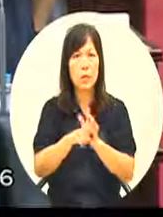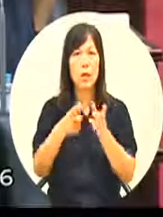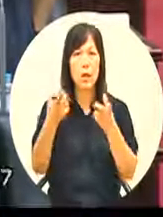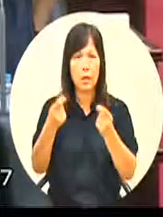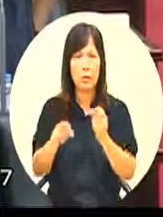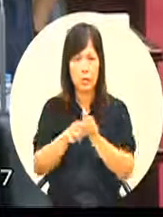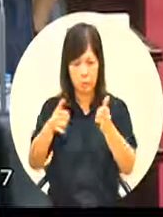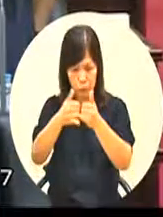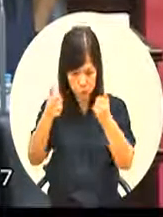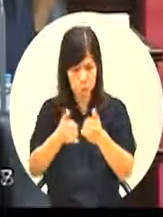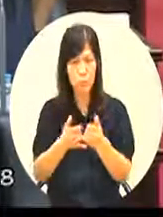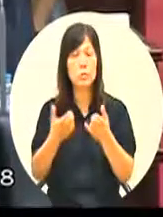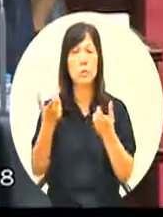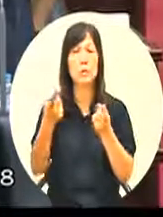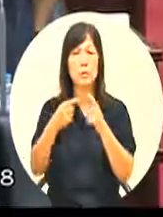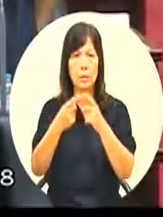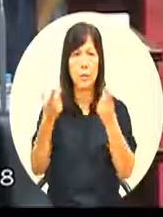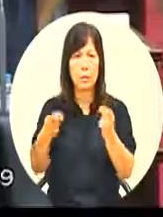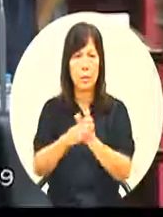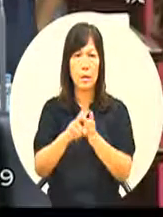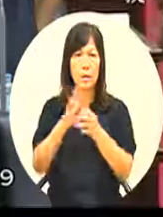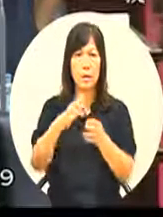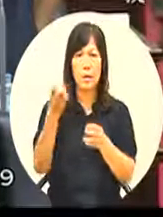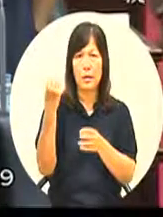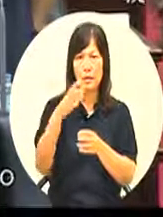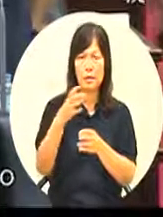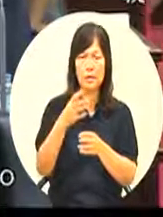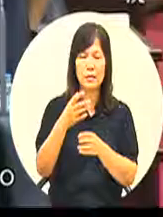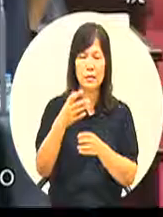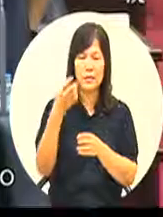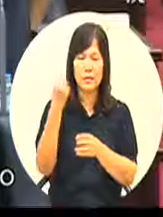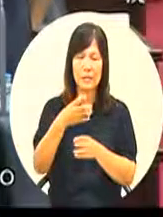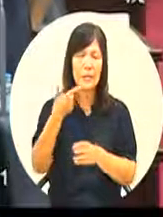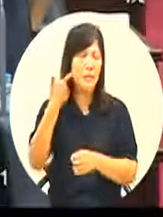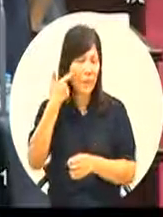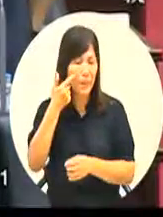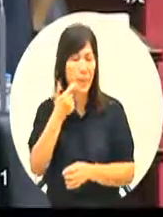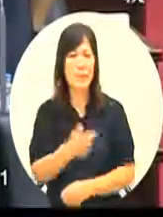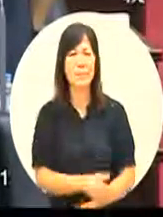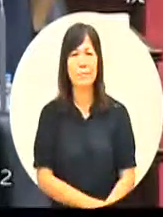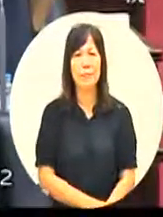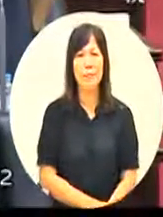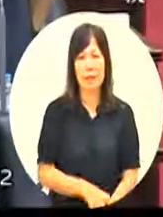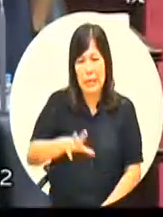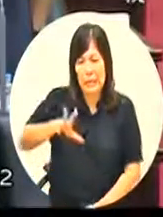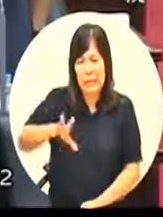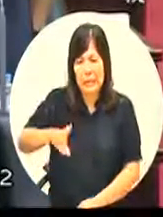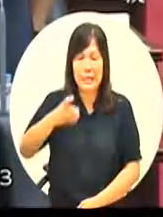个族群的人哈，人家叫我们新手爸爸。那所以我们最近对